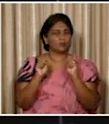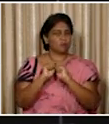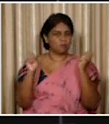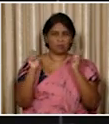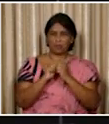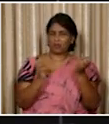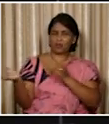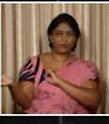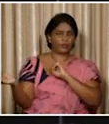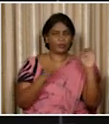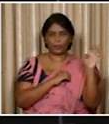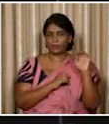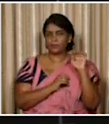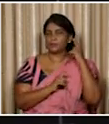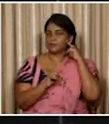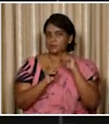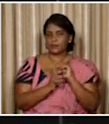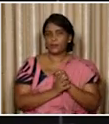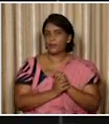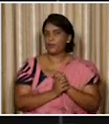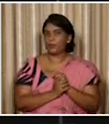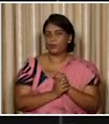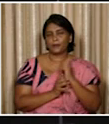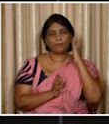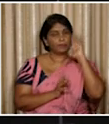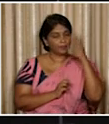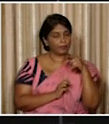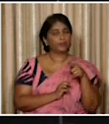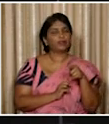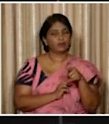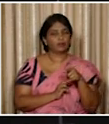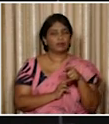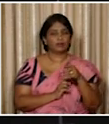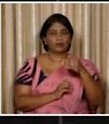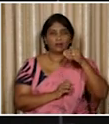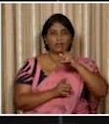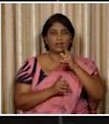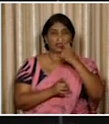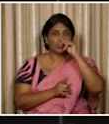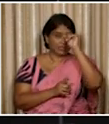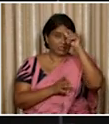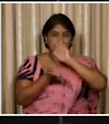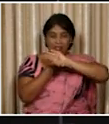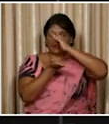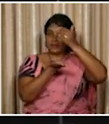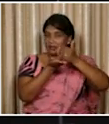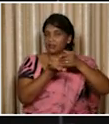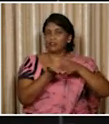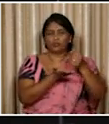2023/3/26 கண்டறியப்பட்டது. குறிப்பாக ஆலயத்தின் பிரதான விக்கிரகமான ஆதிலிங்கம் அடியோடு பெயர்த்தெடுக்கப்பட்டு அருகில் இருந்த